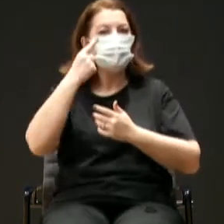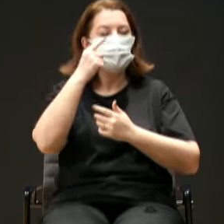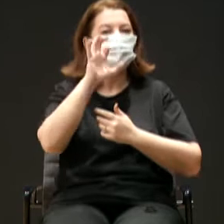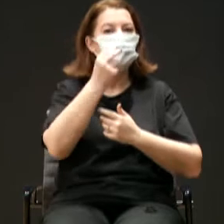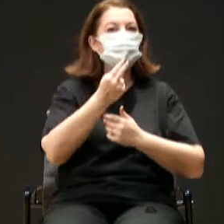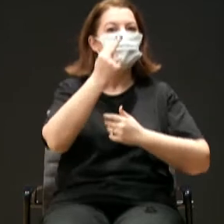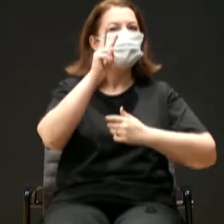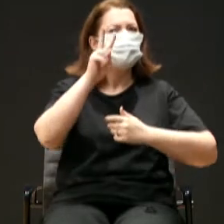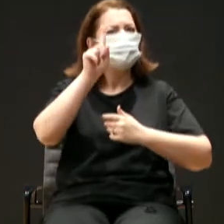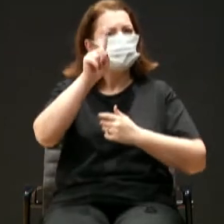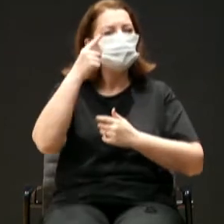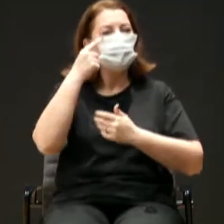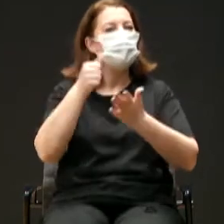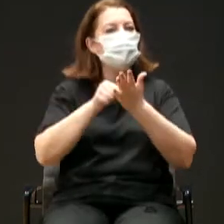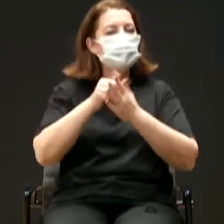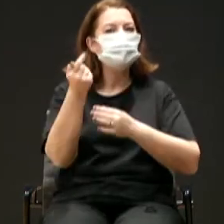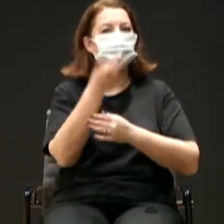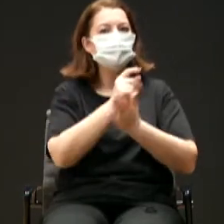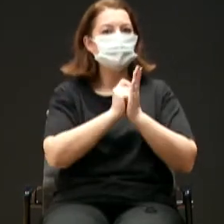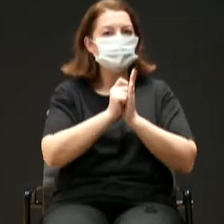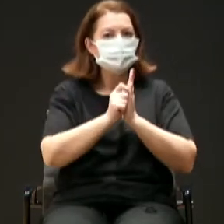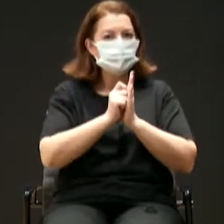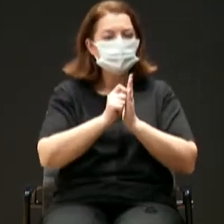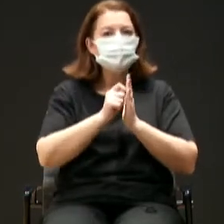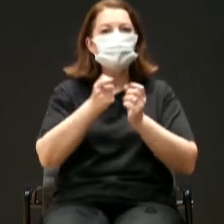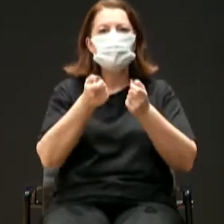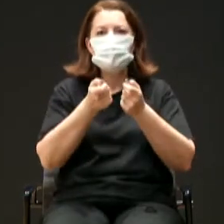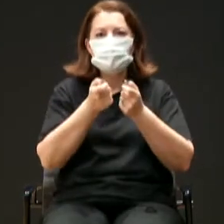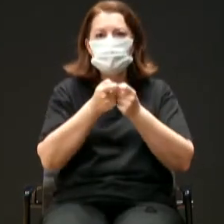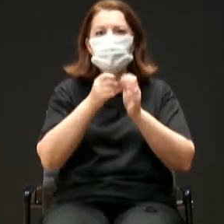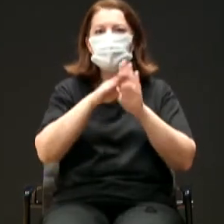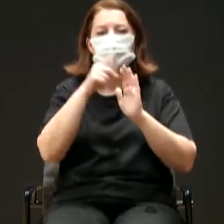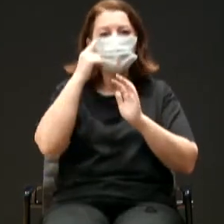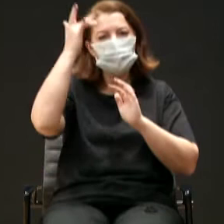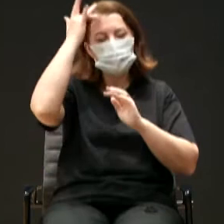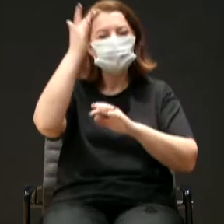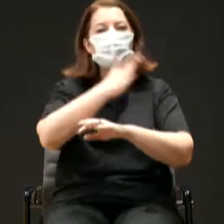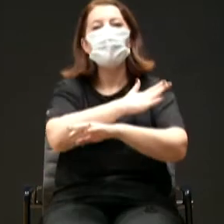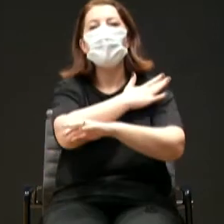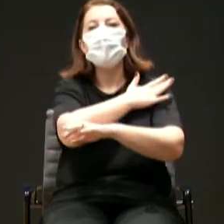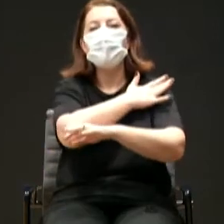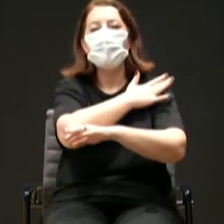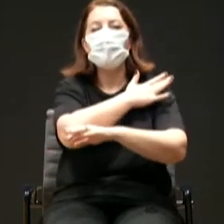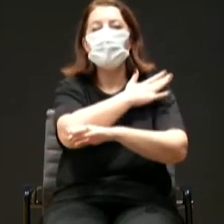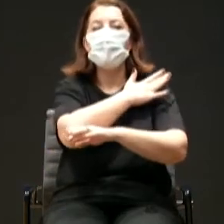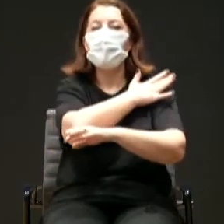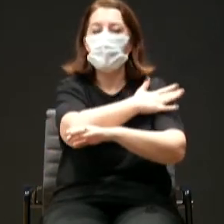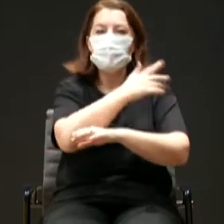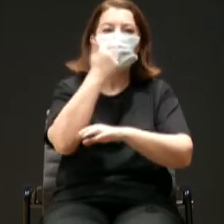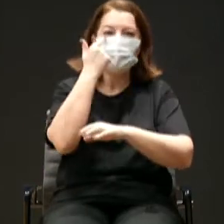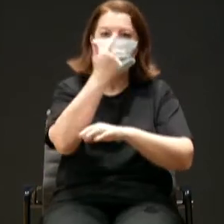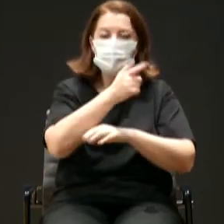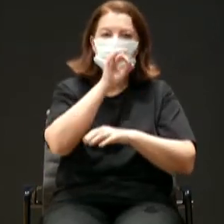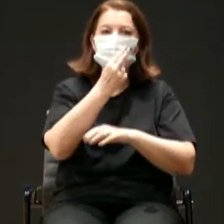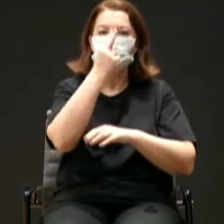02.07.2021 tarihli ve sayılı yazısı, B maddesi Beylikdüzü Kaymakamlığı İdare ve Denetim Şefliği'nin